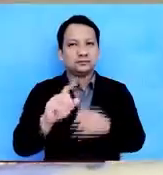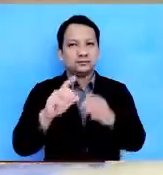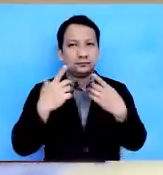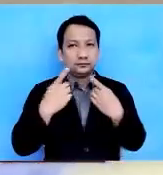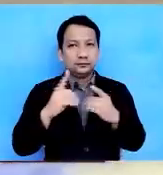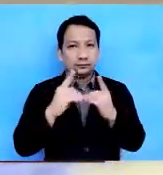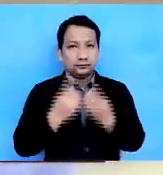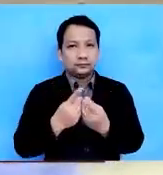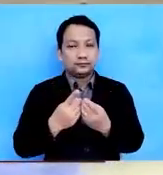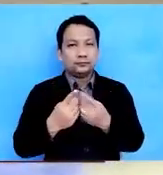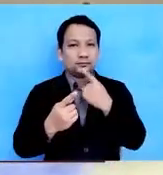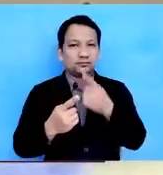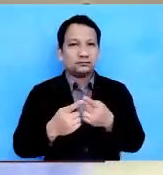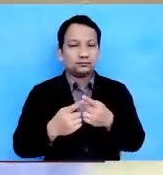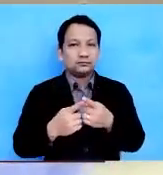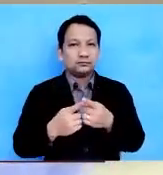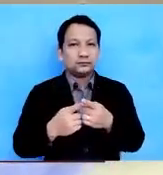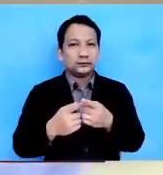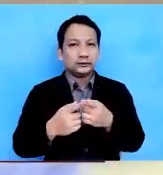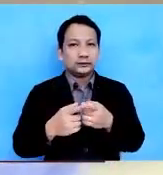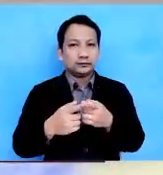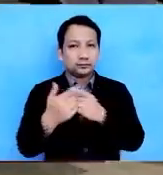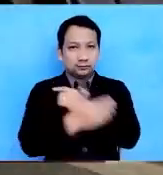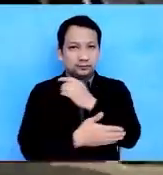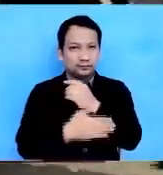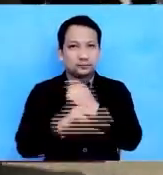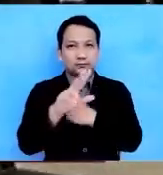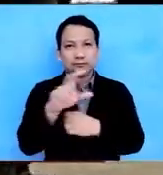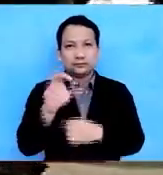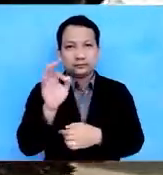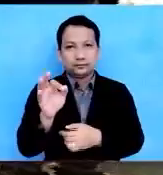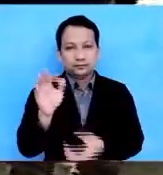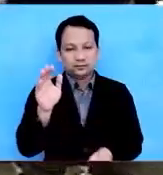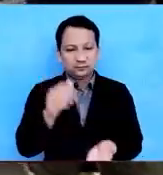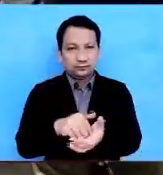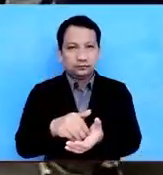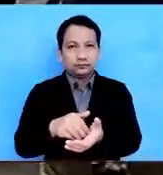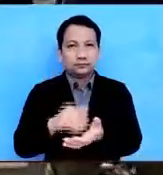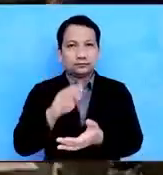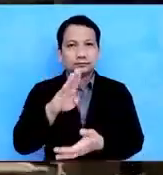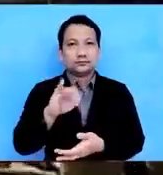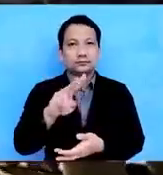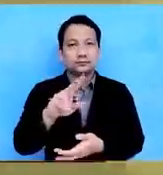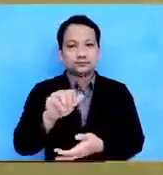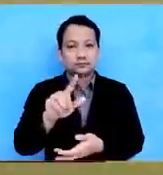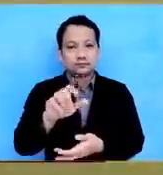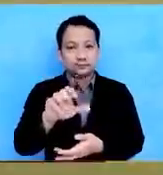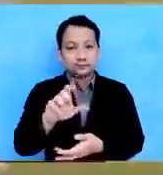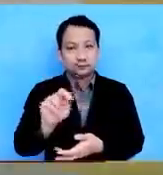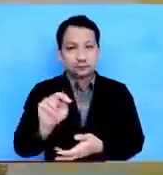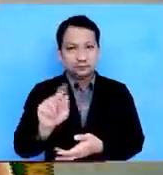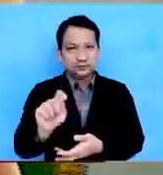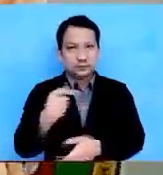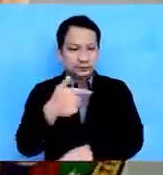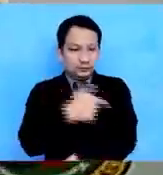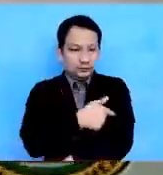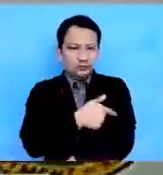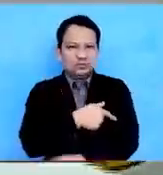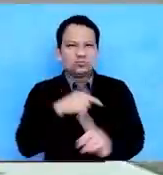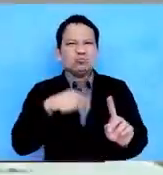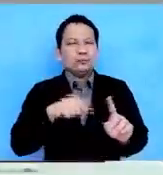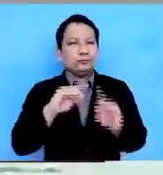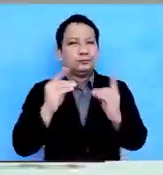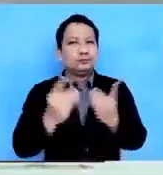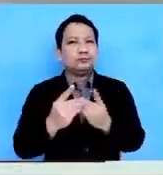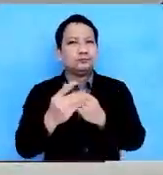kanina na may bansang magdodonate ng 390,000 shots ng bivalent vaccine sa Pilipinas. Hindi pinangalanan ng DOH